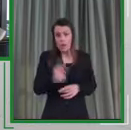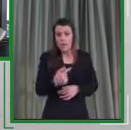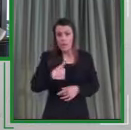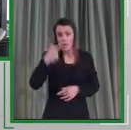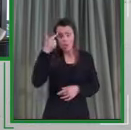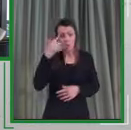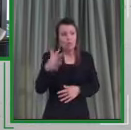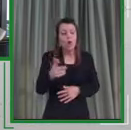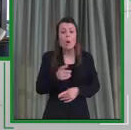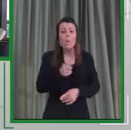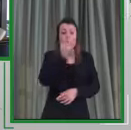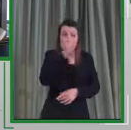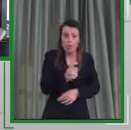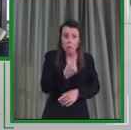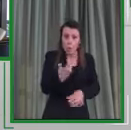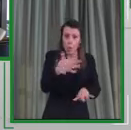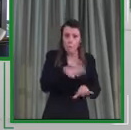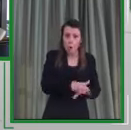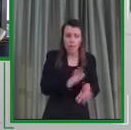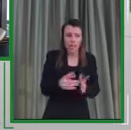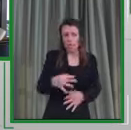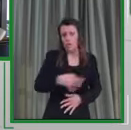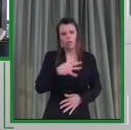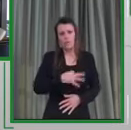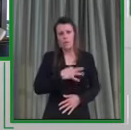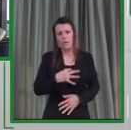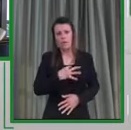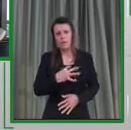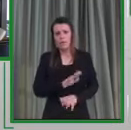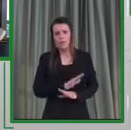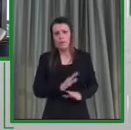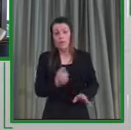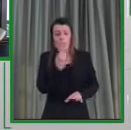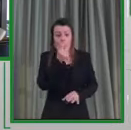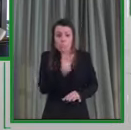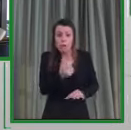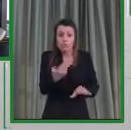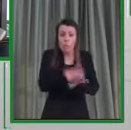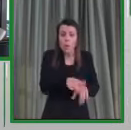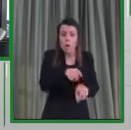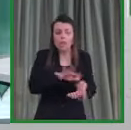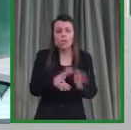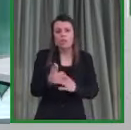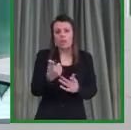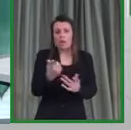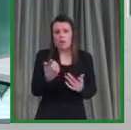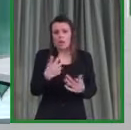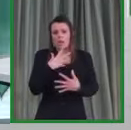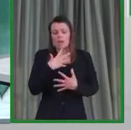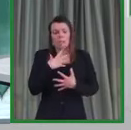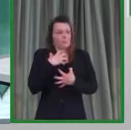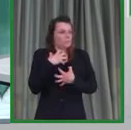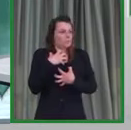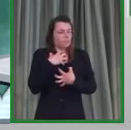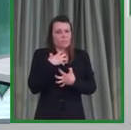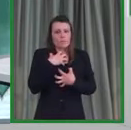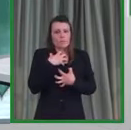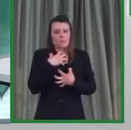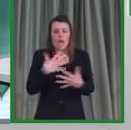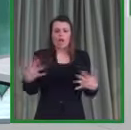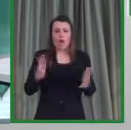ogni persona che manca è chiaramente un momento di grande tristezza ma è il